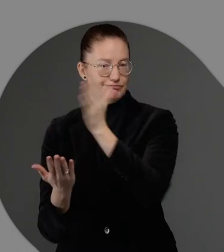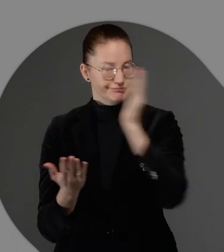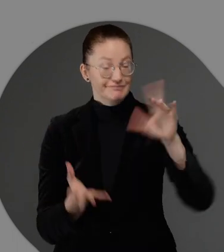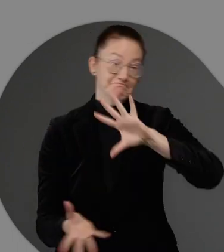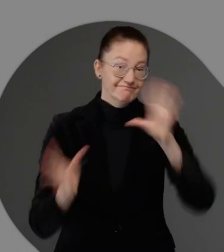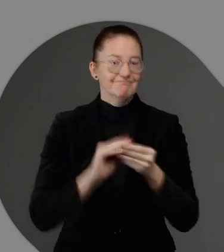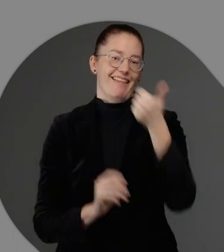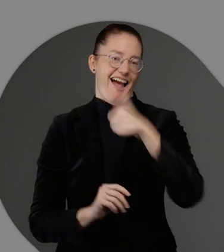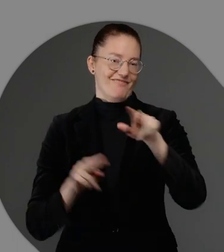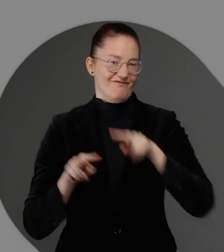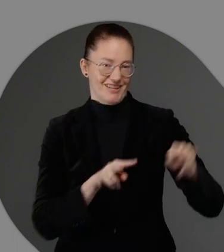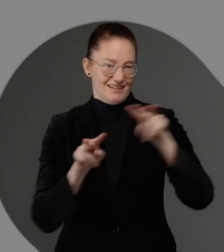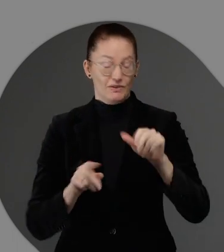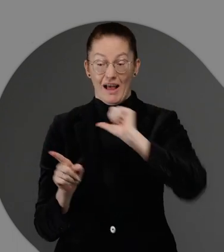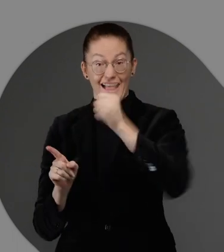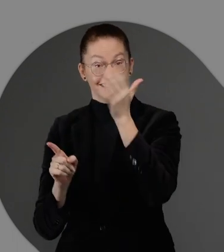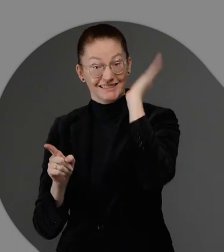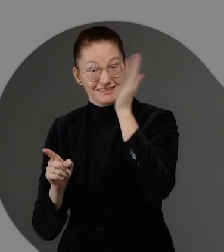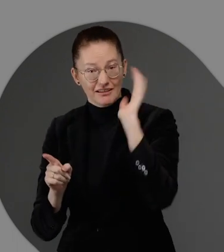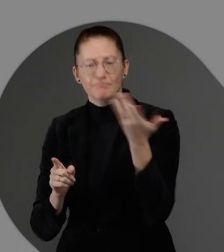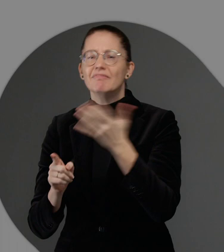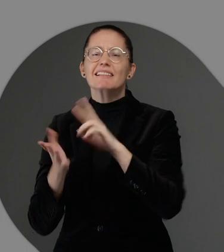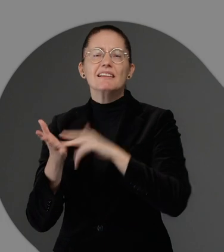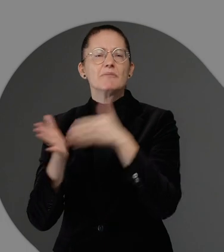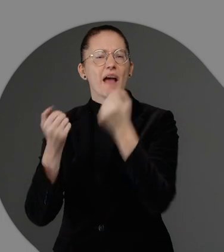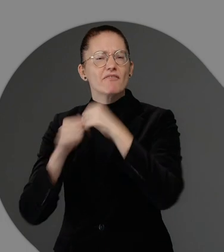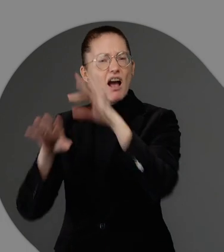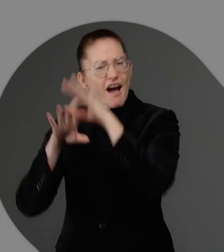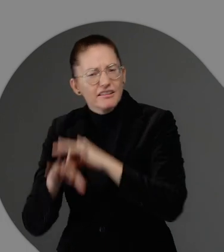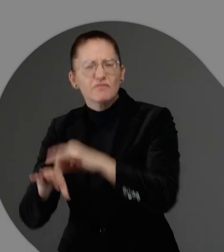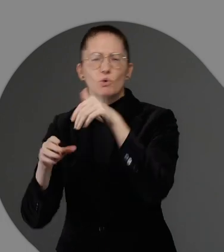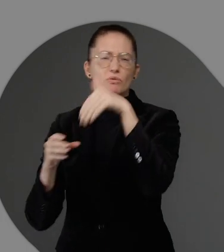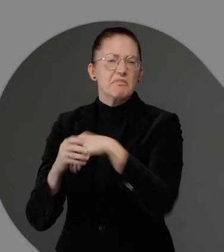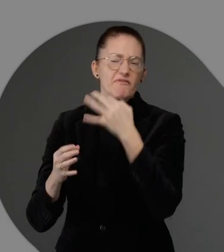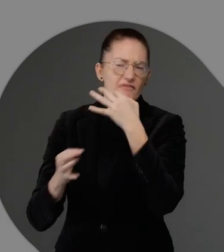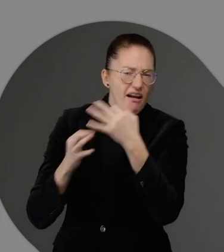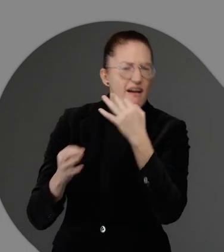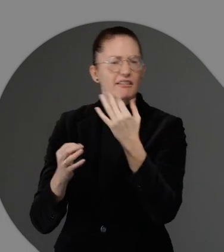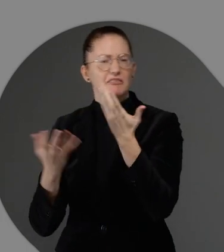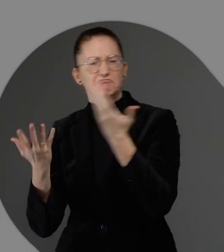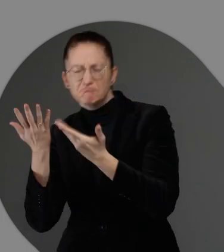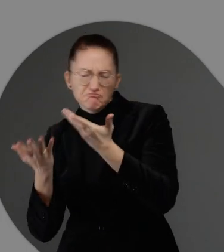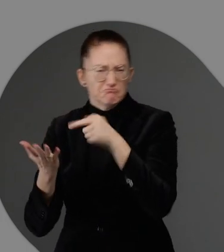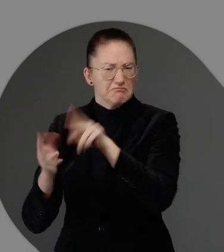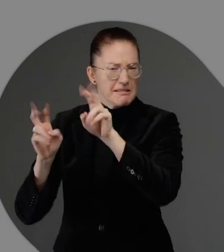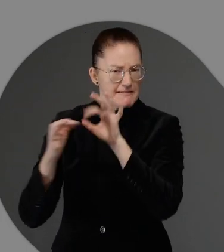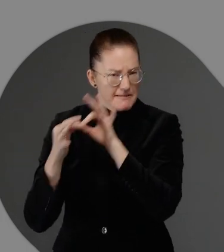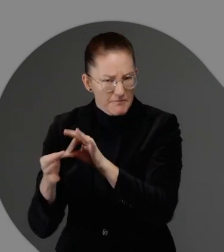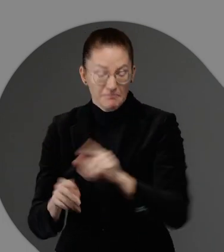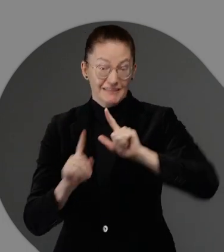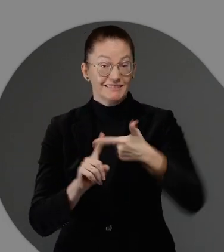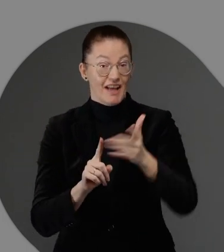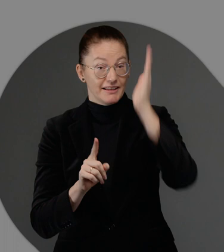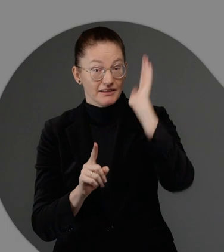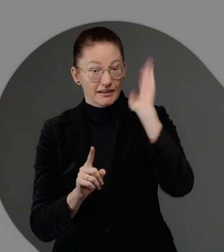11 Videos. In Lektion 1, Einführung in die digitale Barrierefreiheit, klären wir die allgemeinen Fragen zum Thema. Lektion